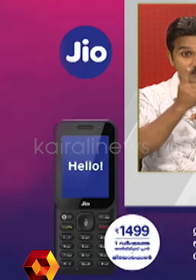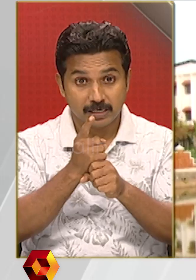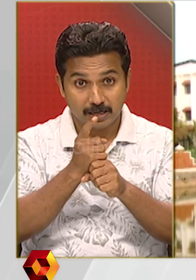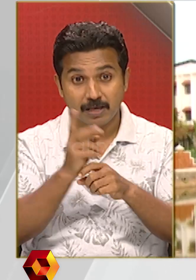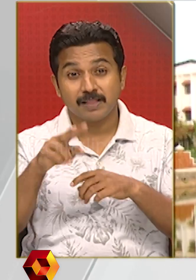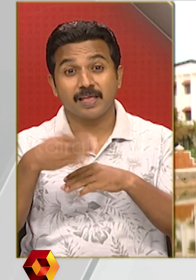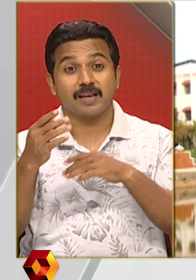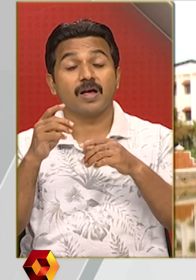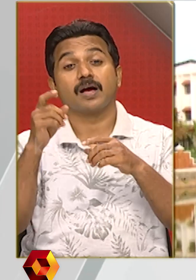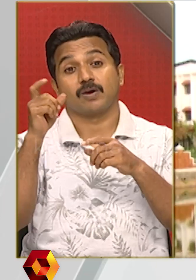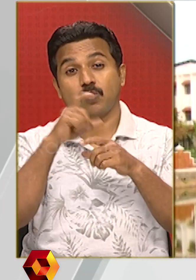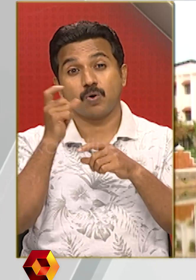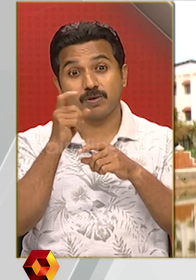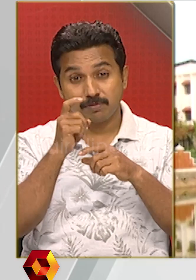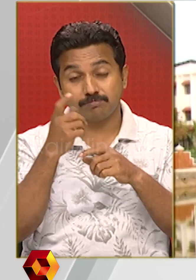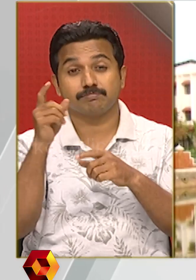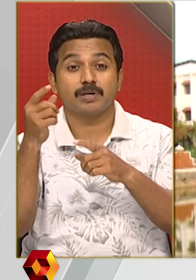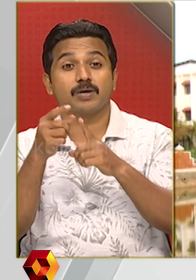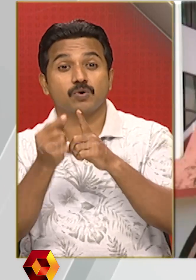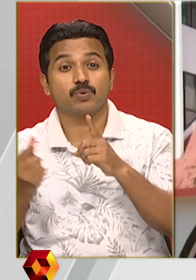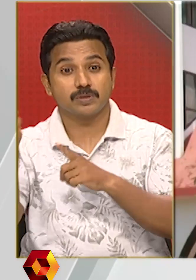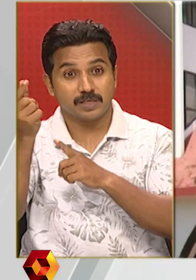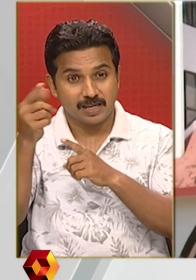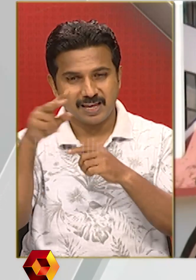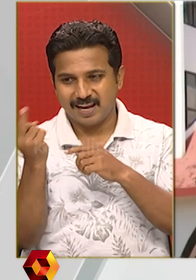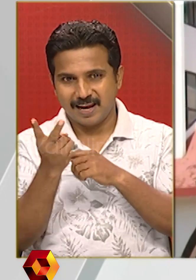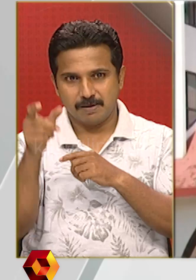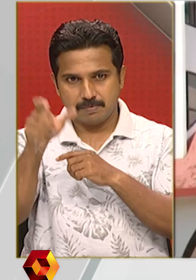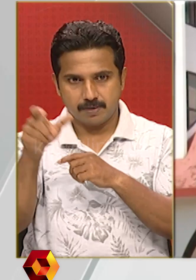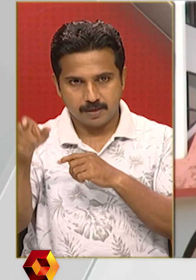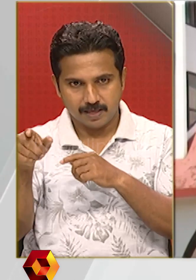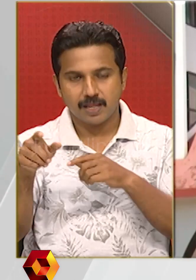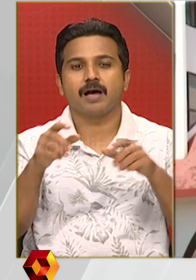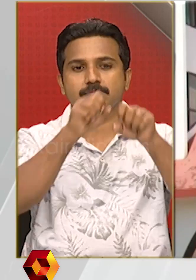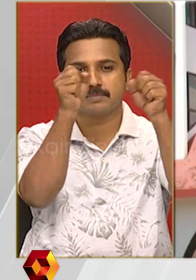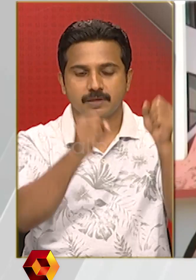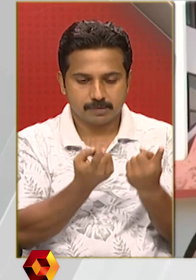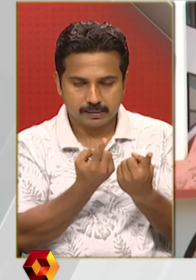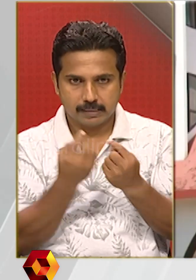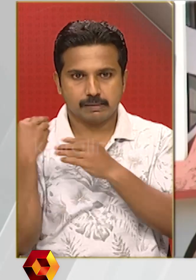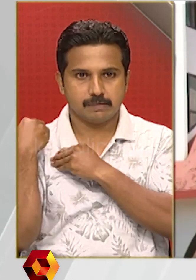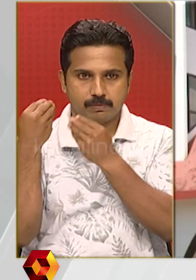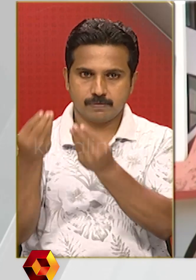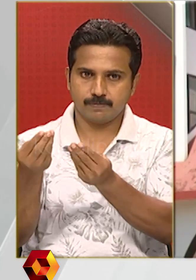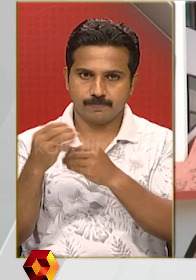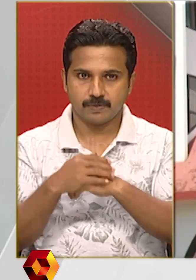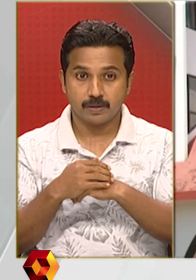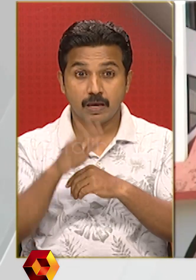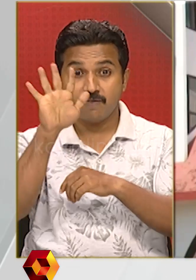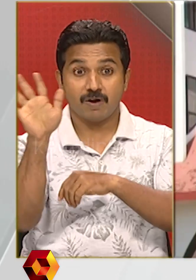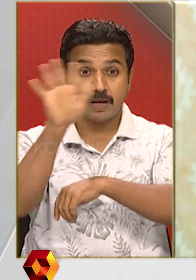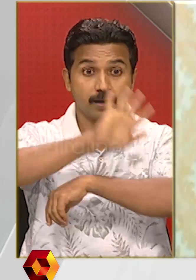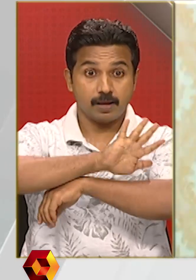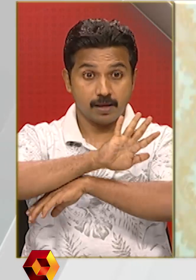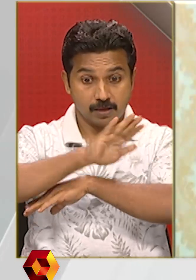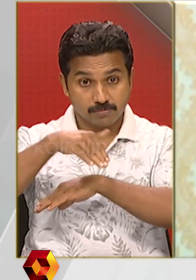കാലിക്കറ്റ് സർവകലാശാലയിലെ പ്രൊഫസർ പവിത്രൻ എന്നിവർ ഉൾപ്പെട്ട സമിതിയെയാണ് സിലബസ് പരിശോധനയ്ക്കായി നിയോഗിച്ചത്. 5 ദിവസത്തിനകം